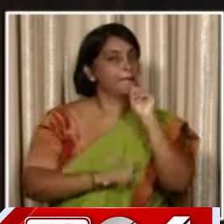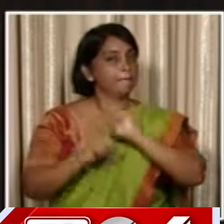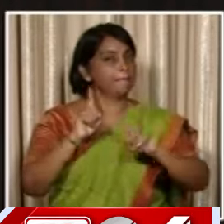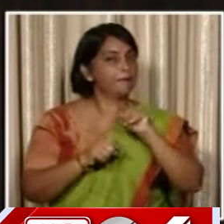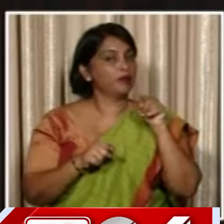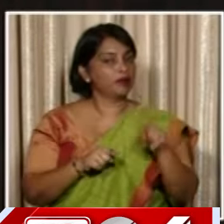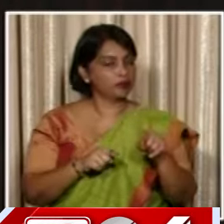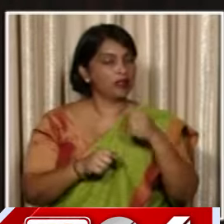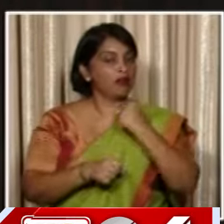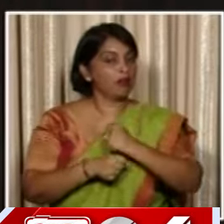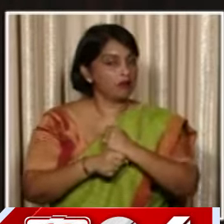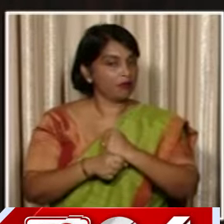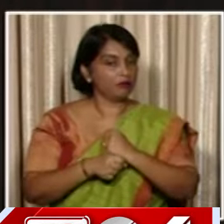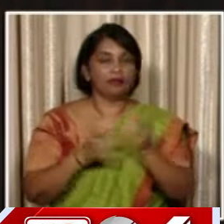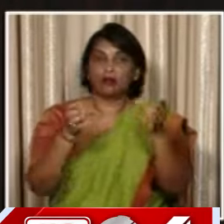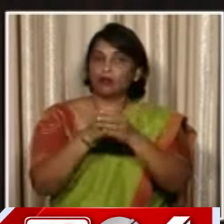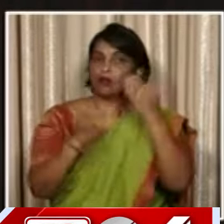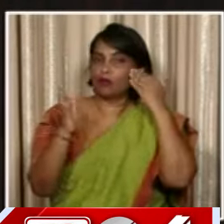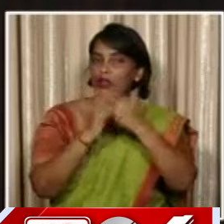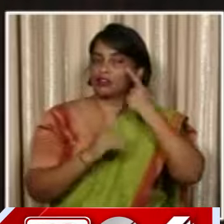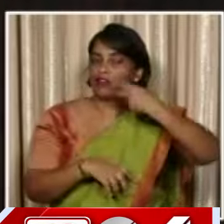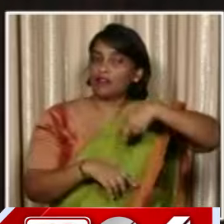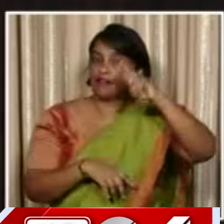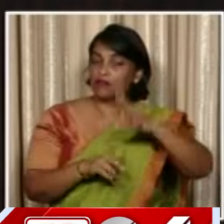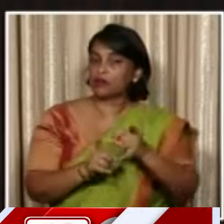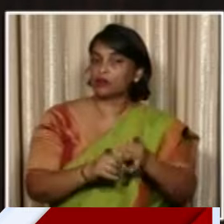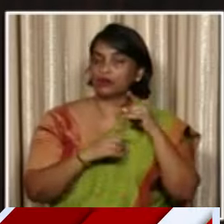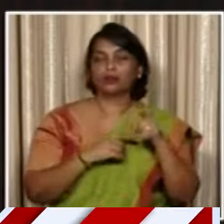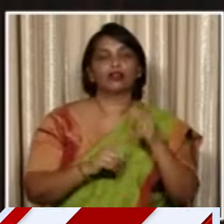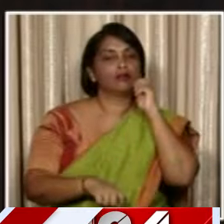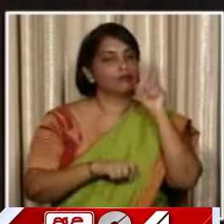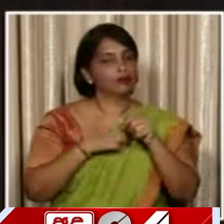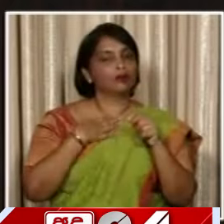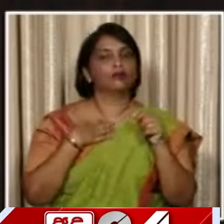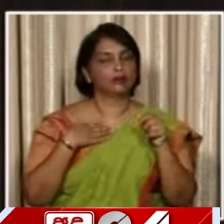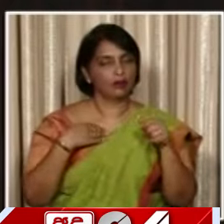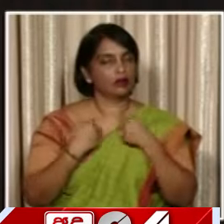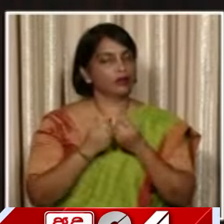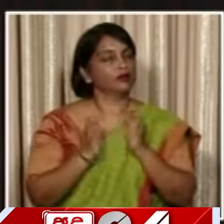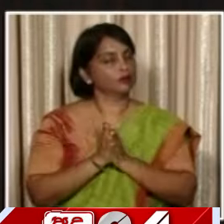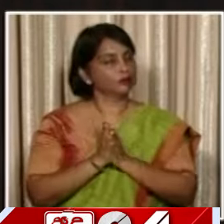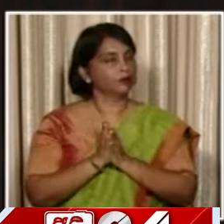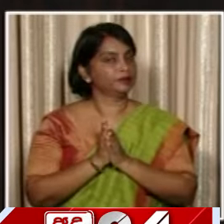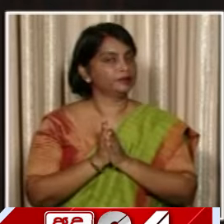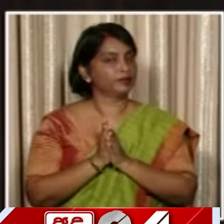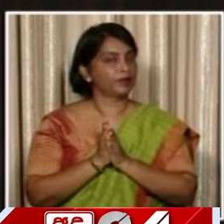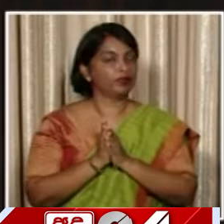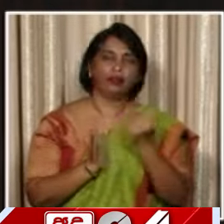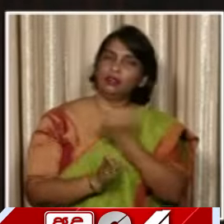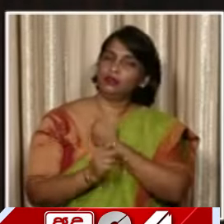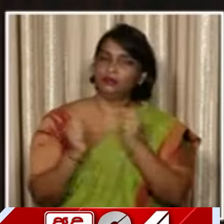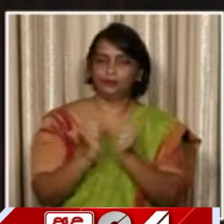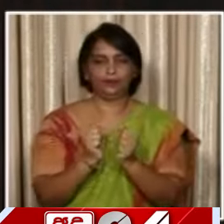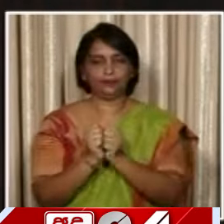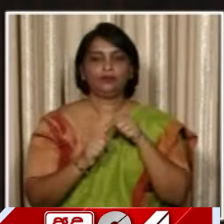පාර්ලිමේන්තුවේ ආණ්ඩුවේ කණ්ඩායම කෙරෙහි තියෙන විශ්වාසය මත ජනතාව ඒ තමන්ගේ ඒ කැපකිරීම